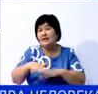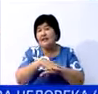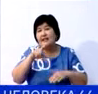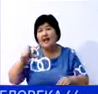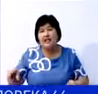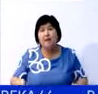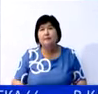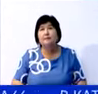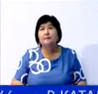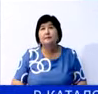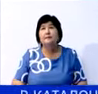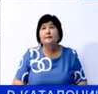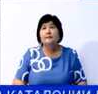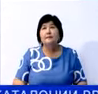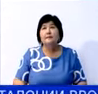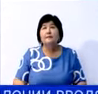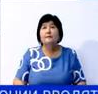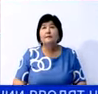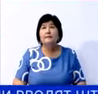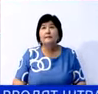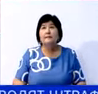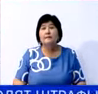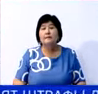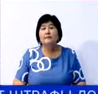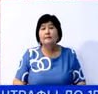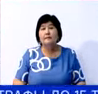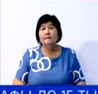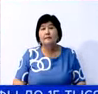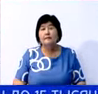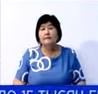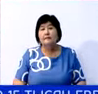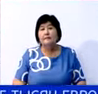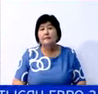Кристина Алмасқызы, Акимжан Жолтаев, Нуржан Музарапшин, Канат Махамбетов, телеканал «Кызыларда».